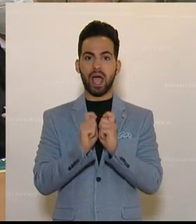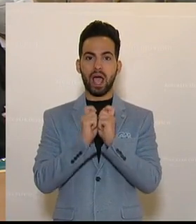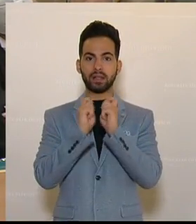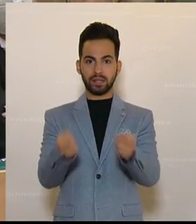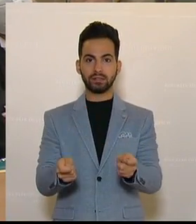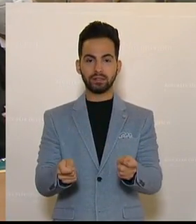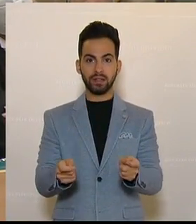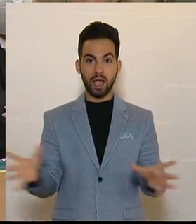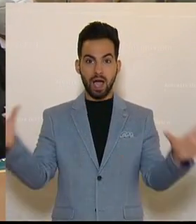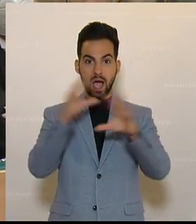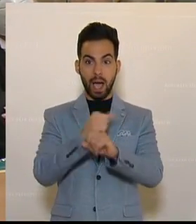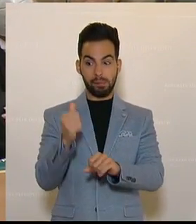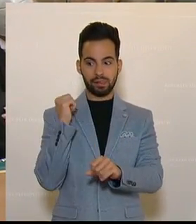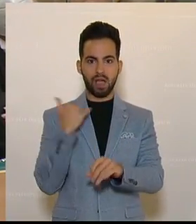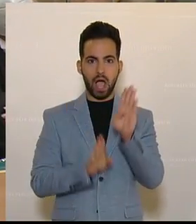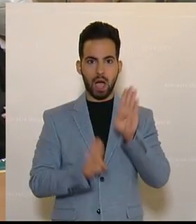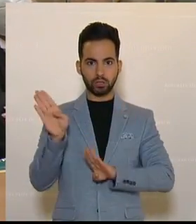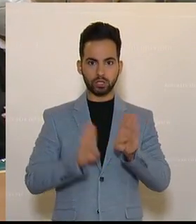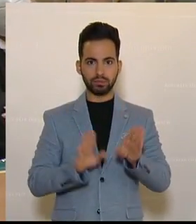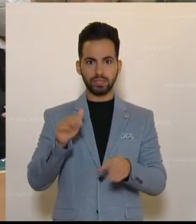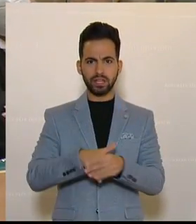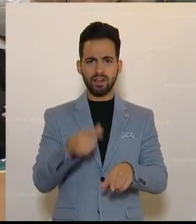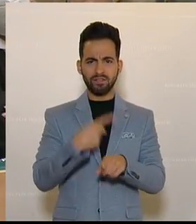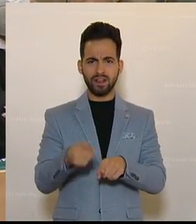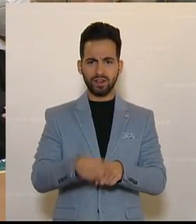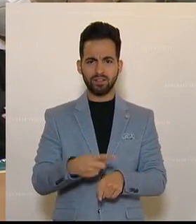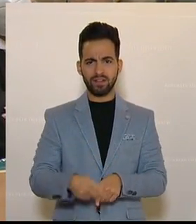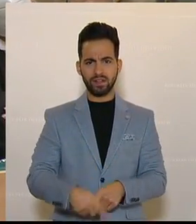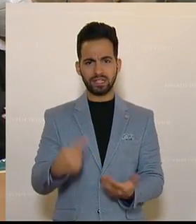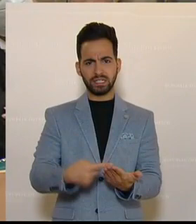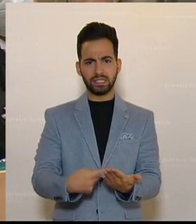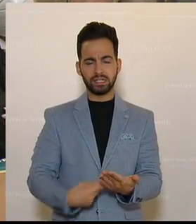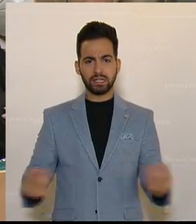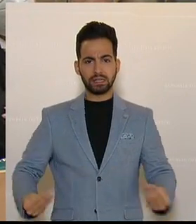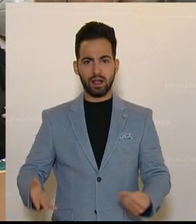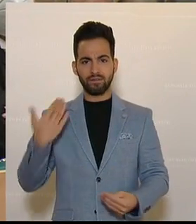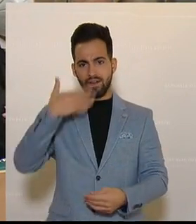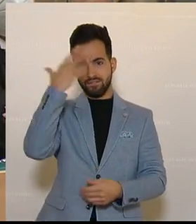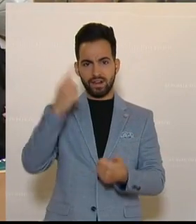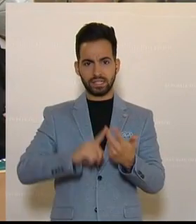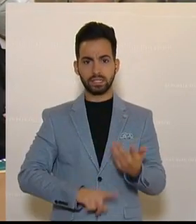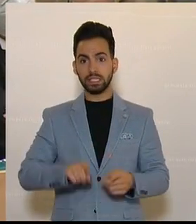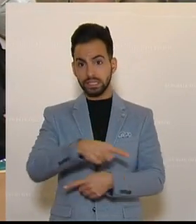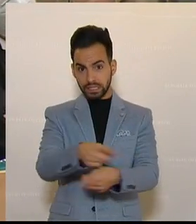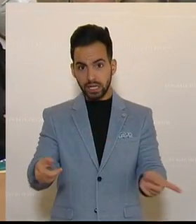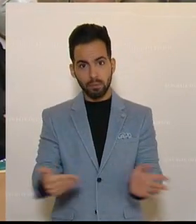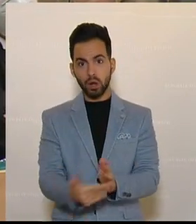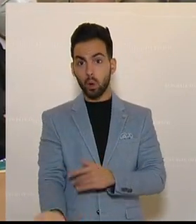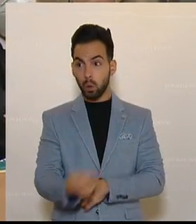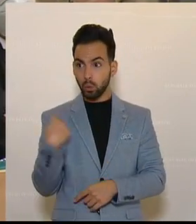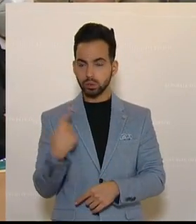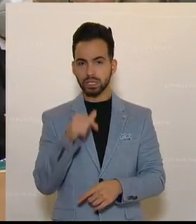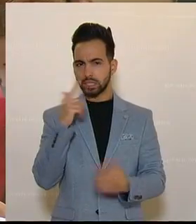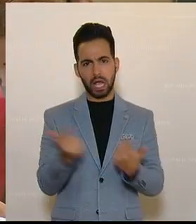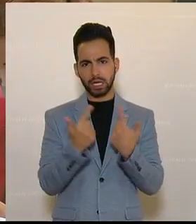wurde, der am Abend abgestimmt wurde, mit Fehlern, mit Dingen, die vergessen wurden. Also Sie brauchen uns bitte nicht erklären,